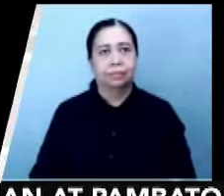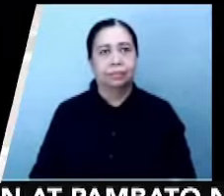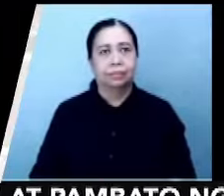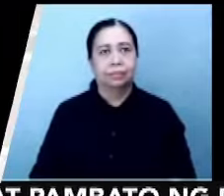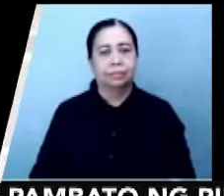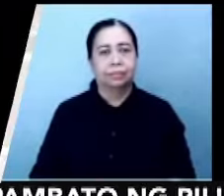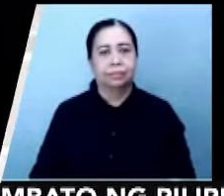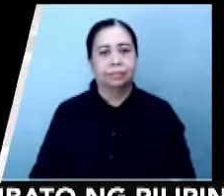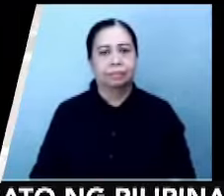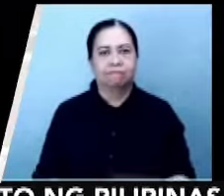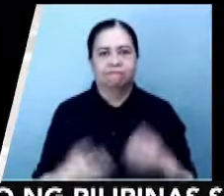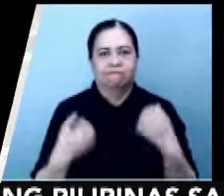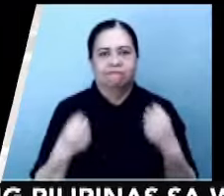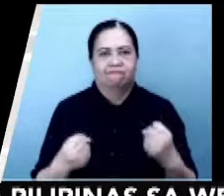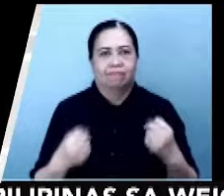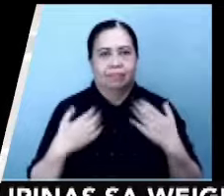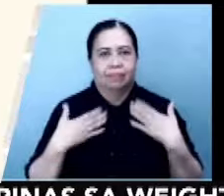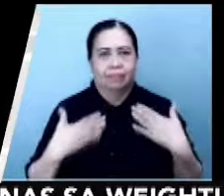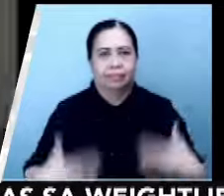Lakas ng katawan,